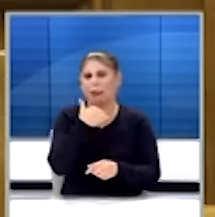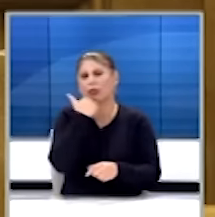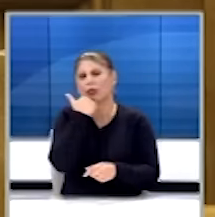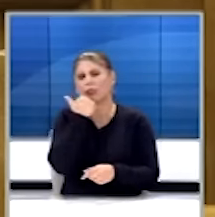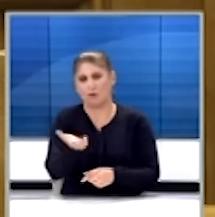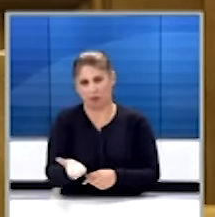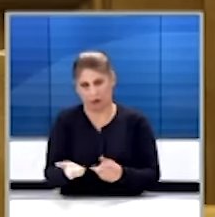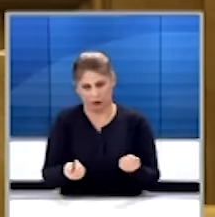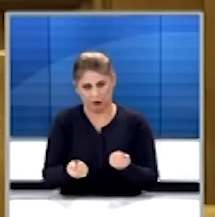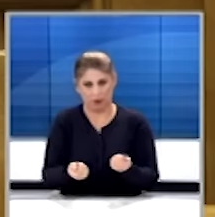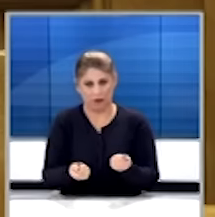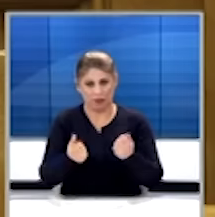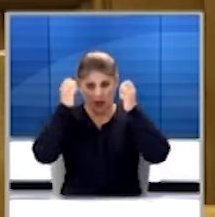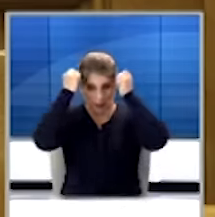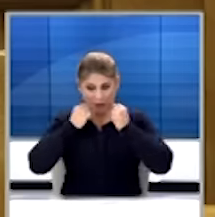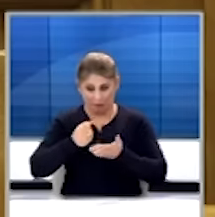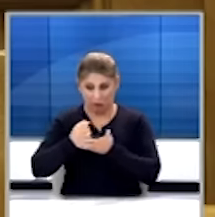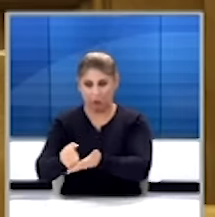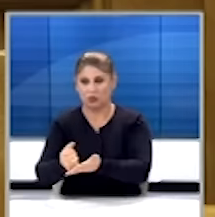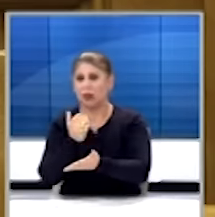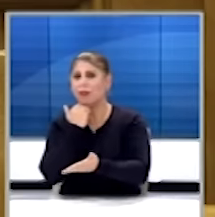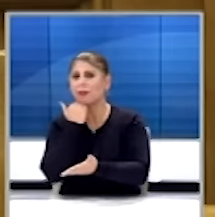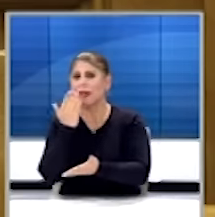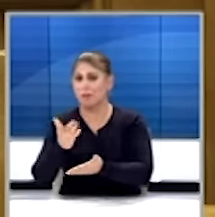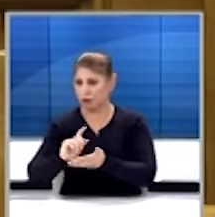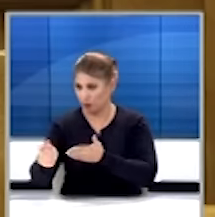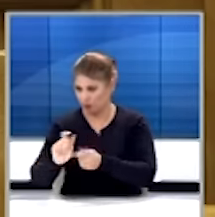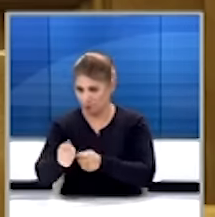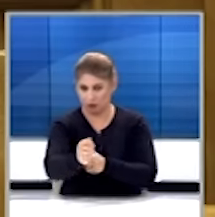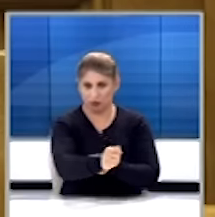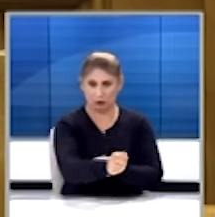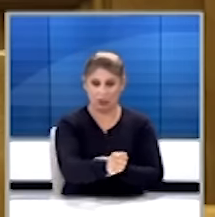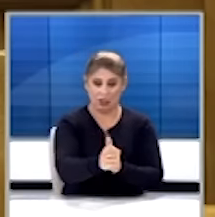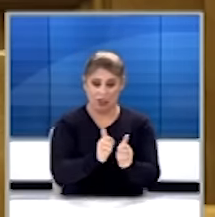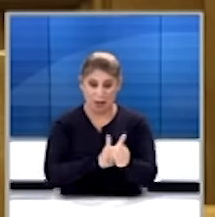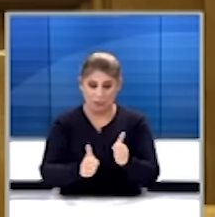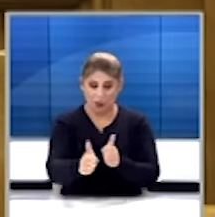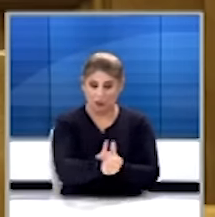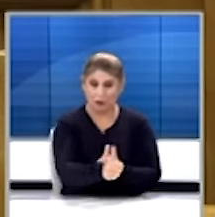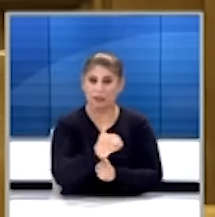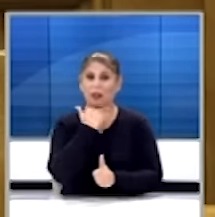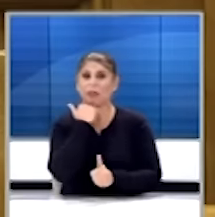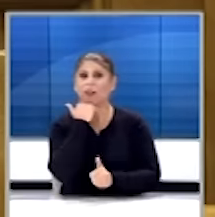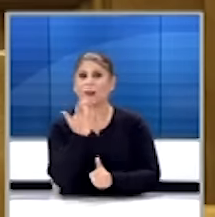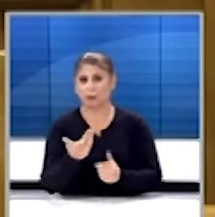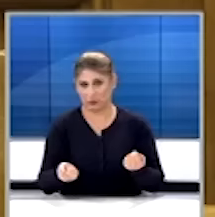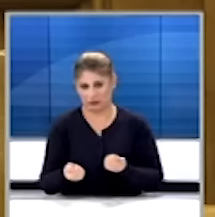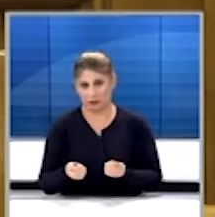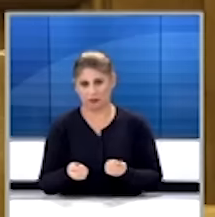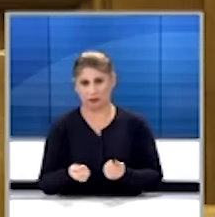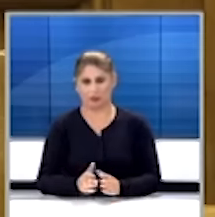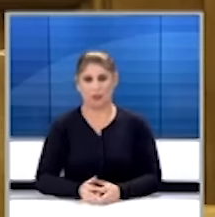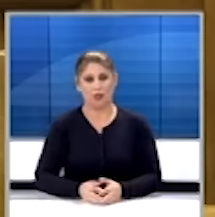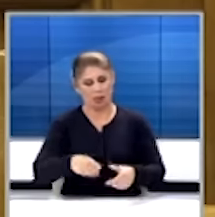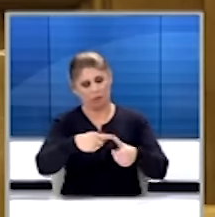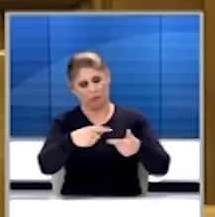κάνετε. Αποζημιώσεις δεν μπορείτε να δώσετε. Αποκατάσταση δεν μπορείτε να κάνετε.